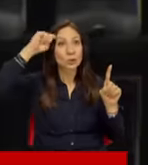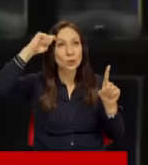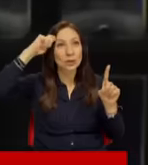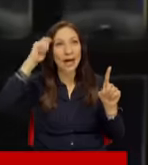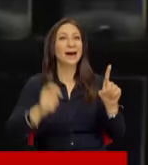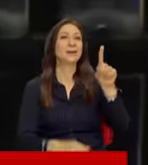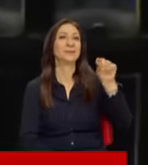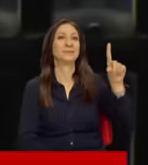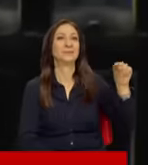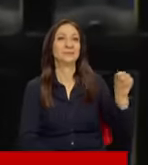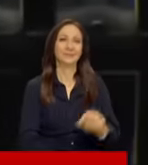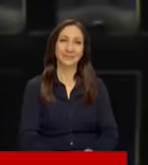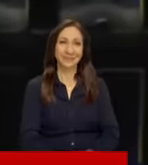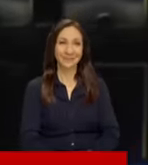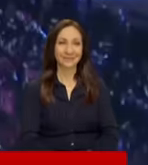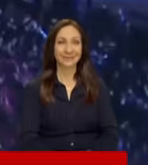Üsküdar.